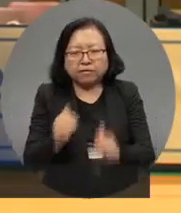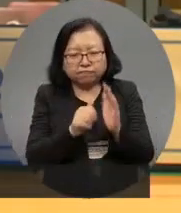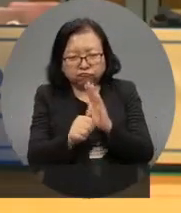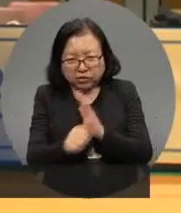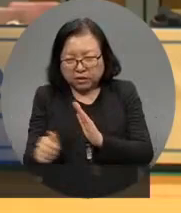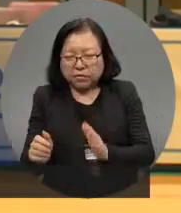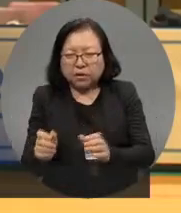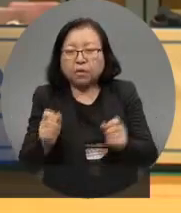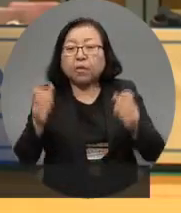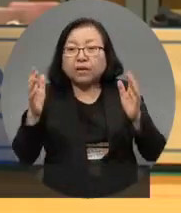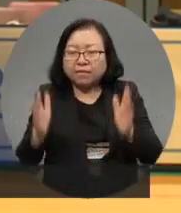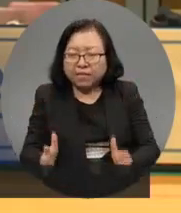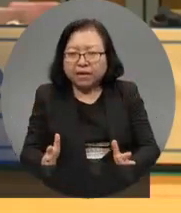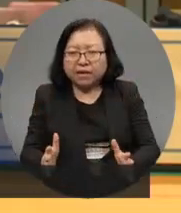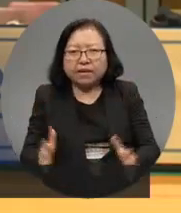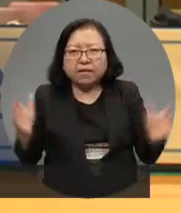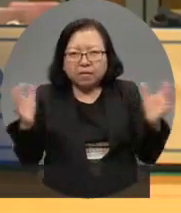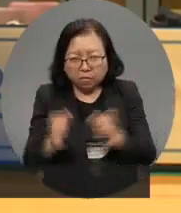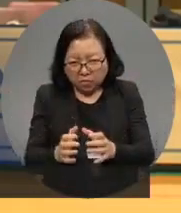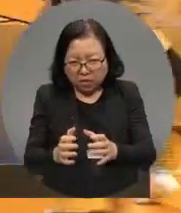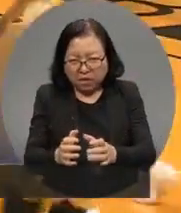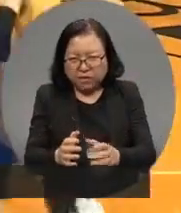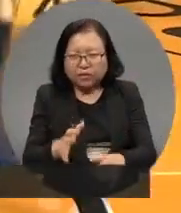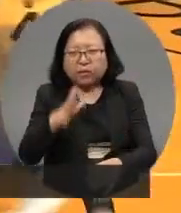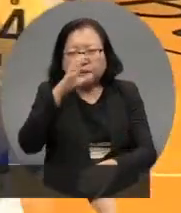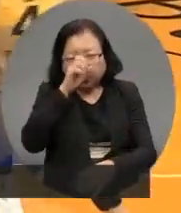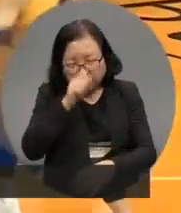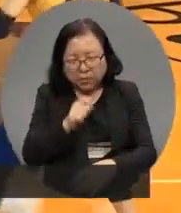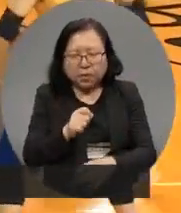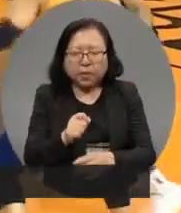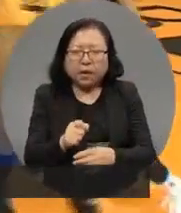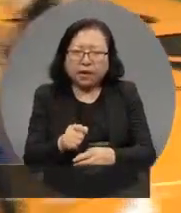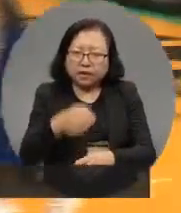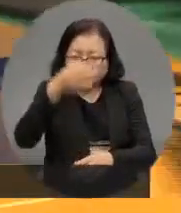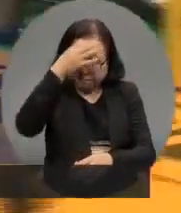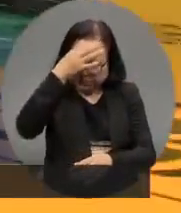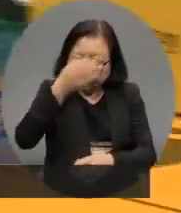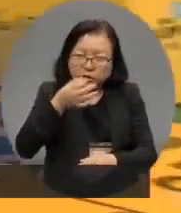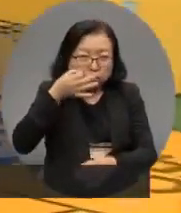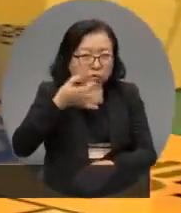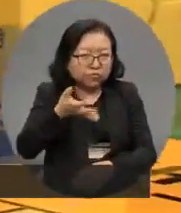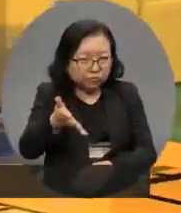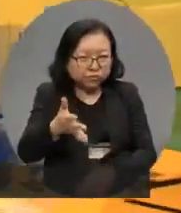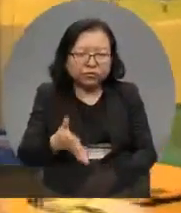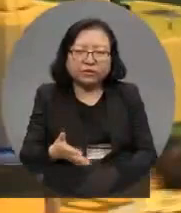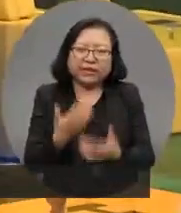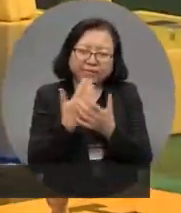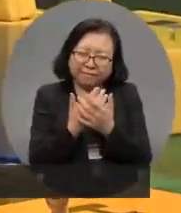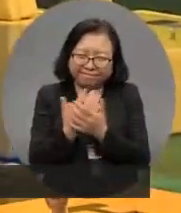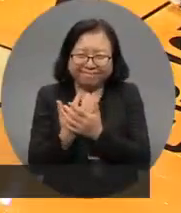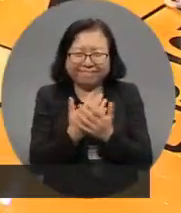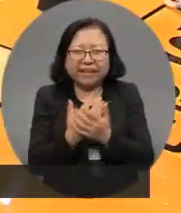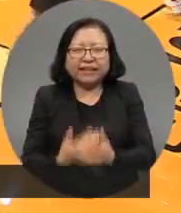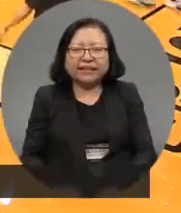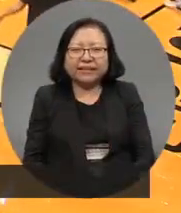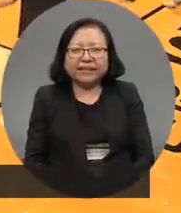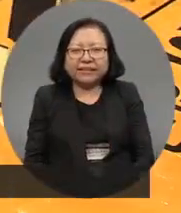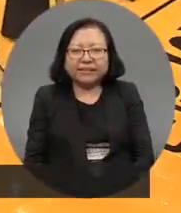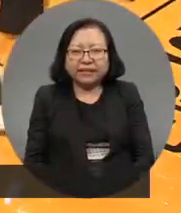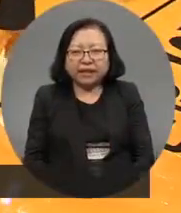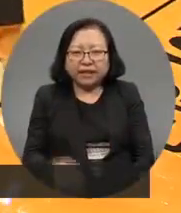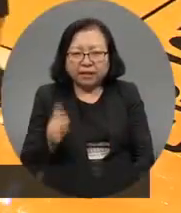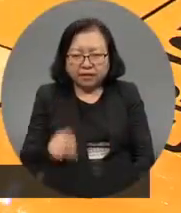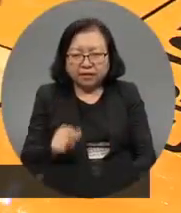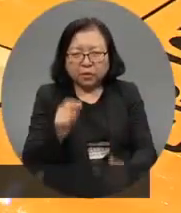오랜만에 이제 팬분들 앞에서 정상적인 전력으로 뵌다는 게 제일 기분이 좋고 설레는 것 같아요.